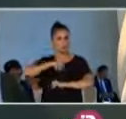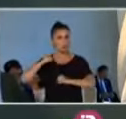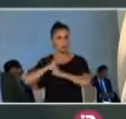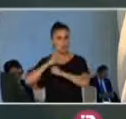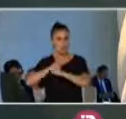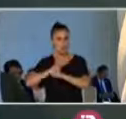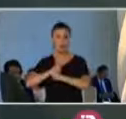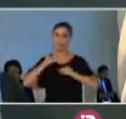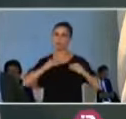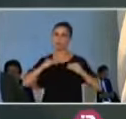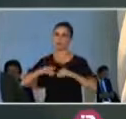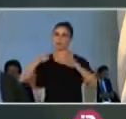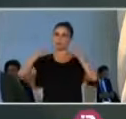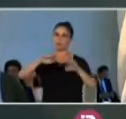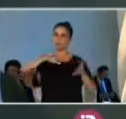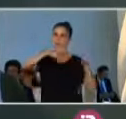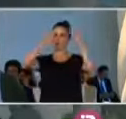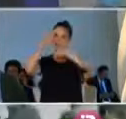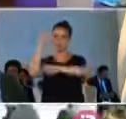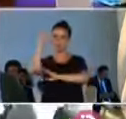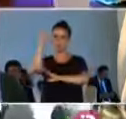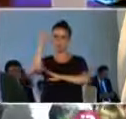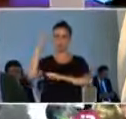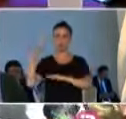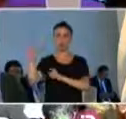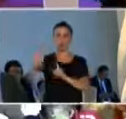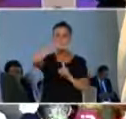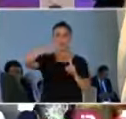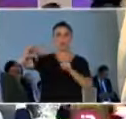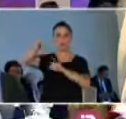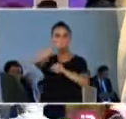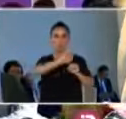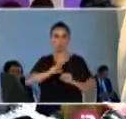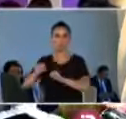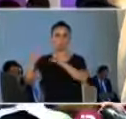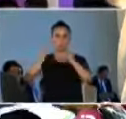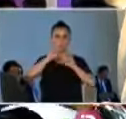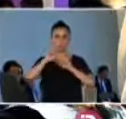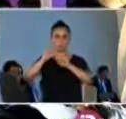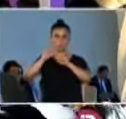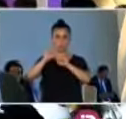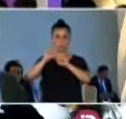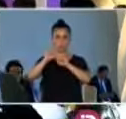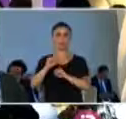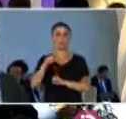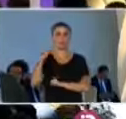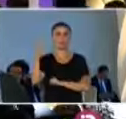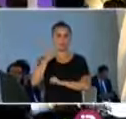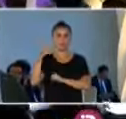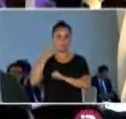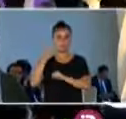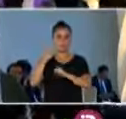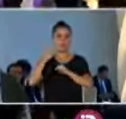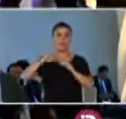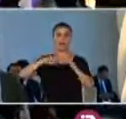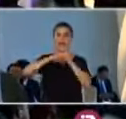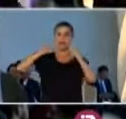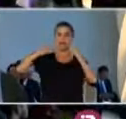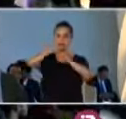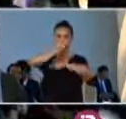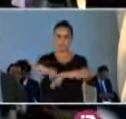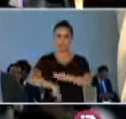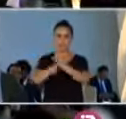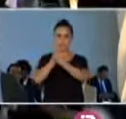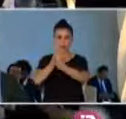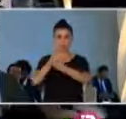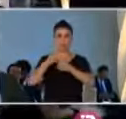canvi climàtic i protegir el nostre entorn. I això ens obliga a afavorir la transició energètica amb més renovables, desterrar de les